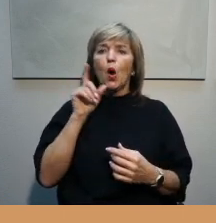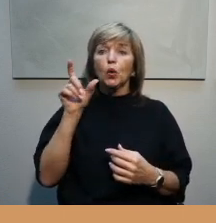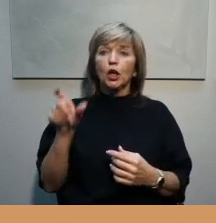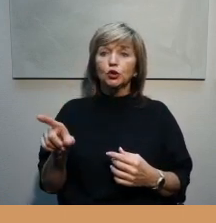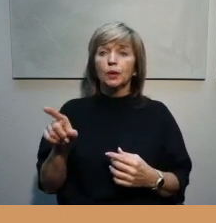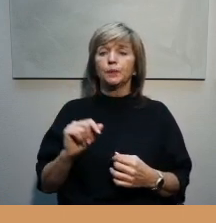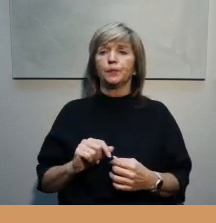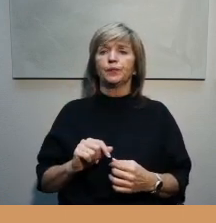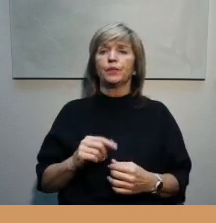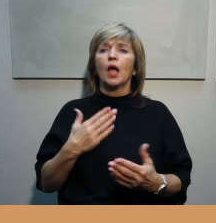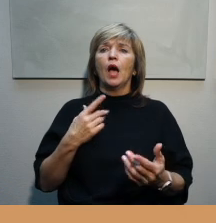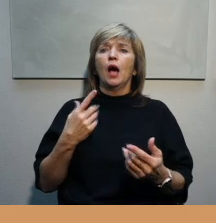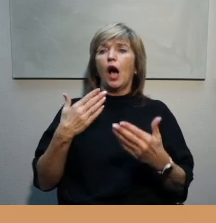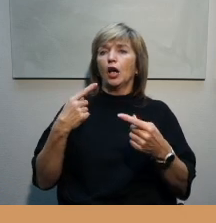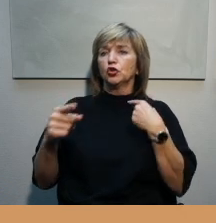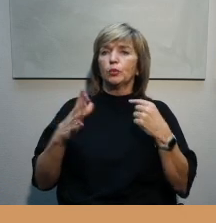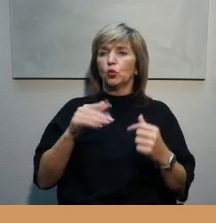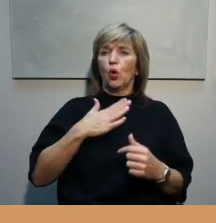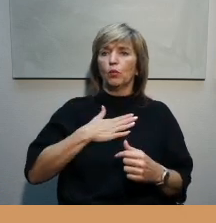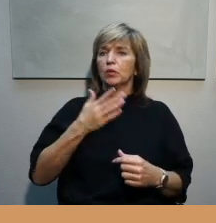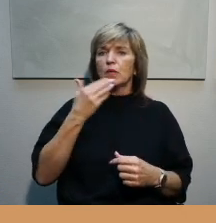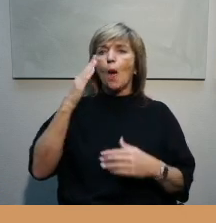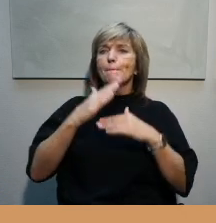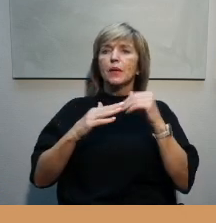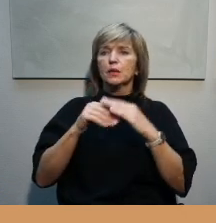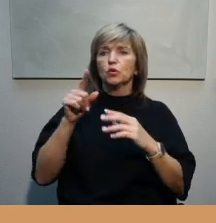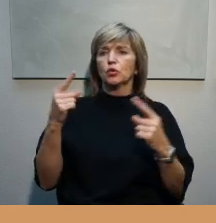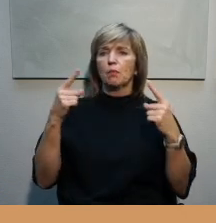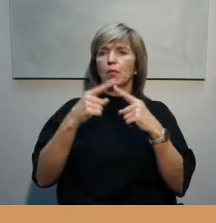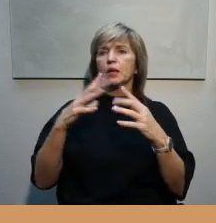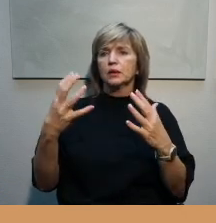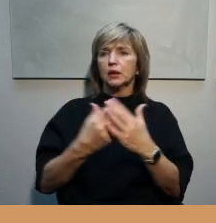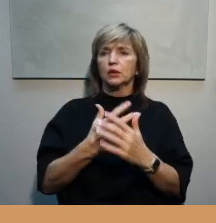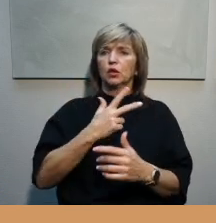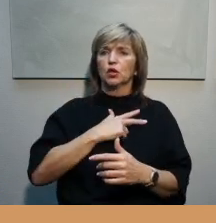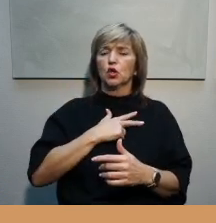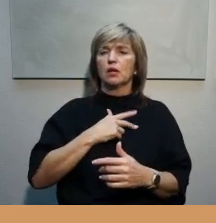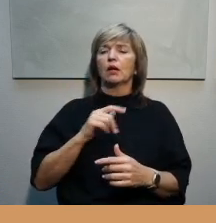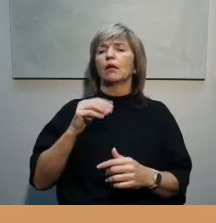jauniešiem, atšķirībā no mums, nav prasmes šos mērķus sasniegt sociāli